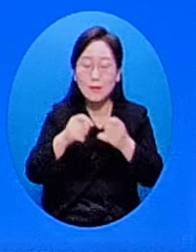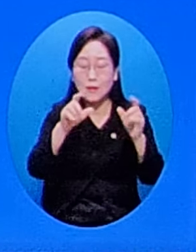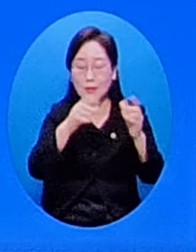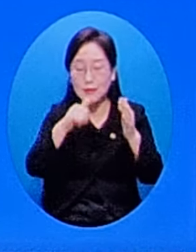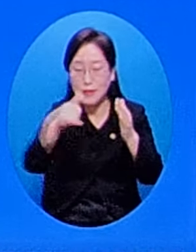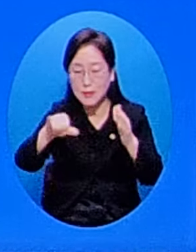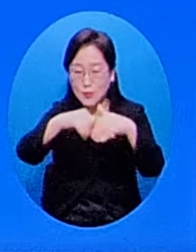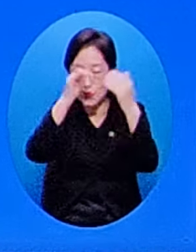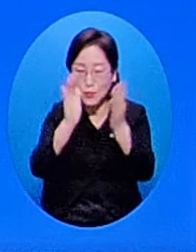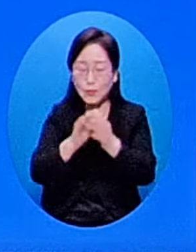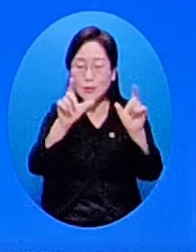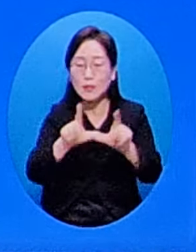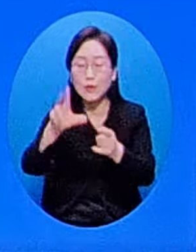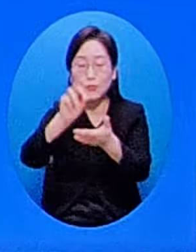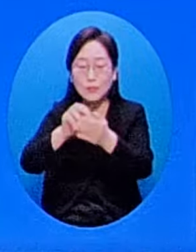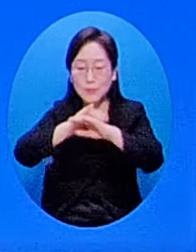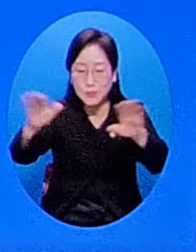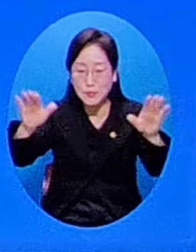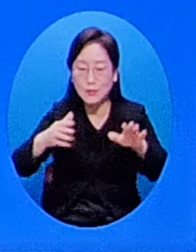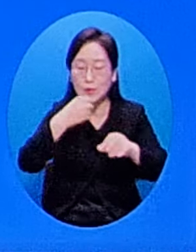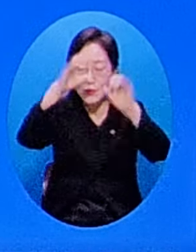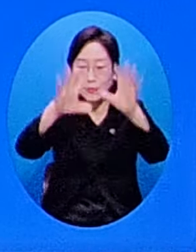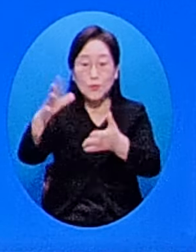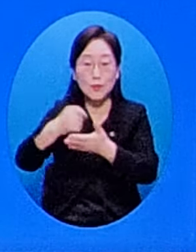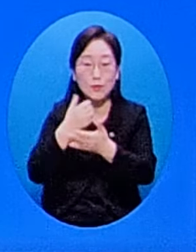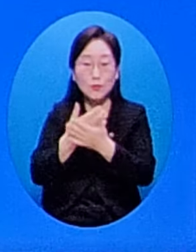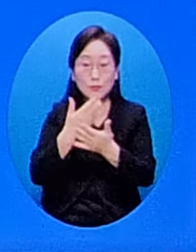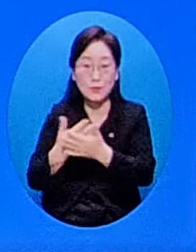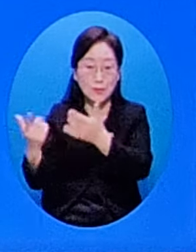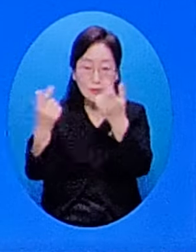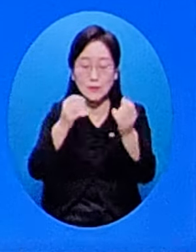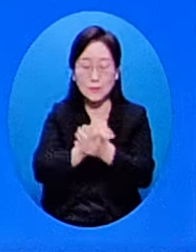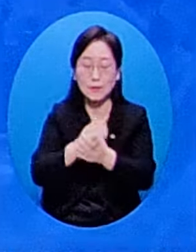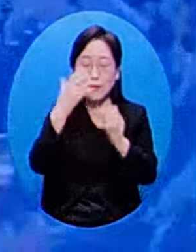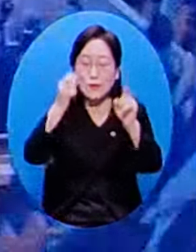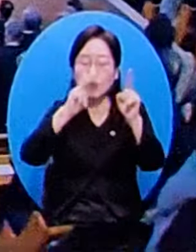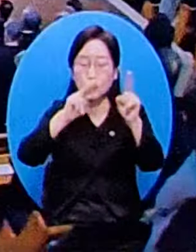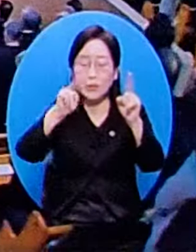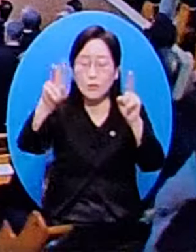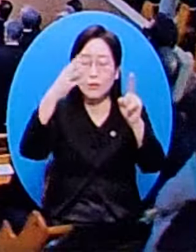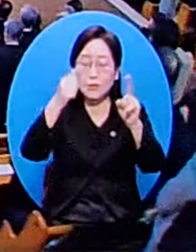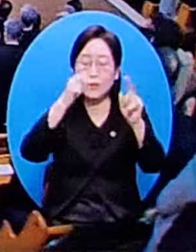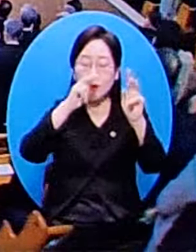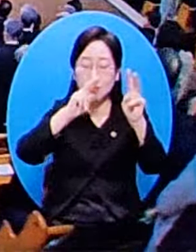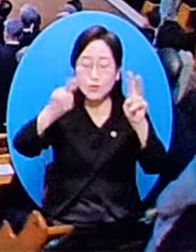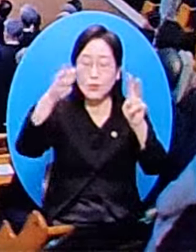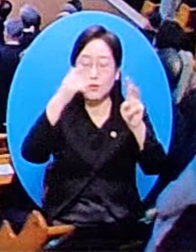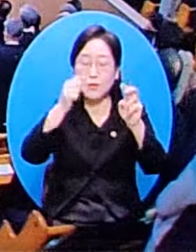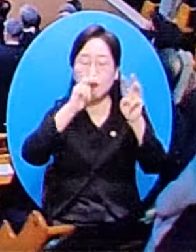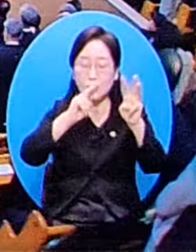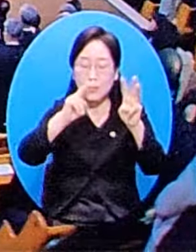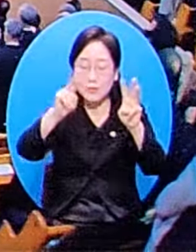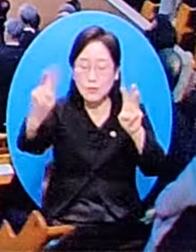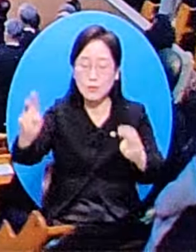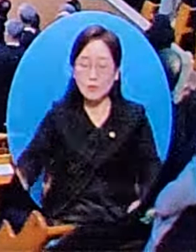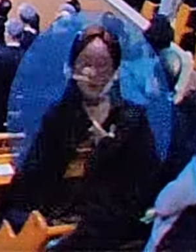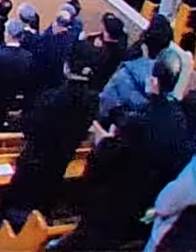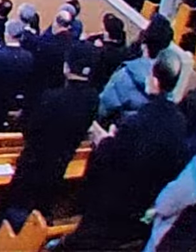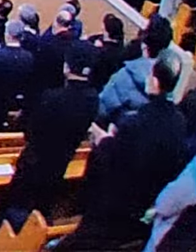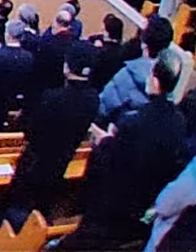범사에 모든 문제가 떠나가고 하나님의 축복이 임하게 하여 주옵소서. 주여 삼창하고 기도합니다. 주여 주여